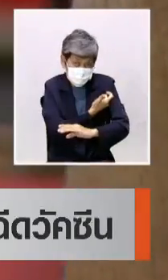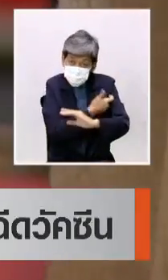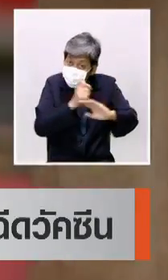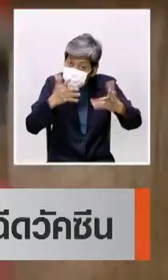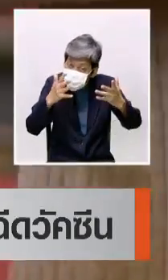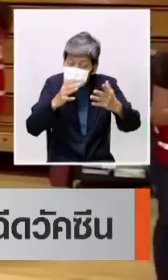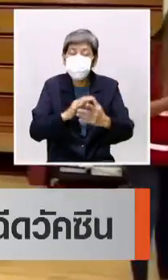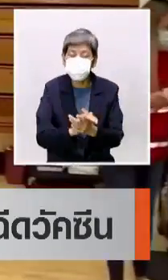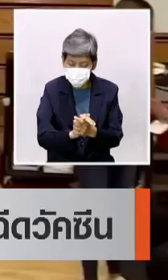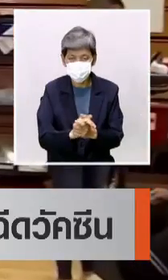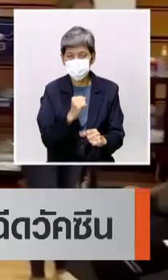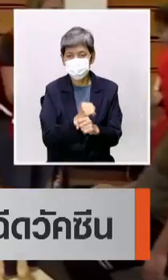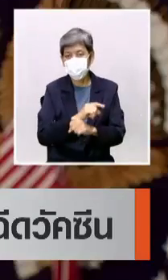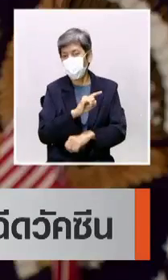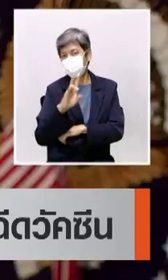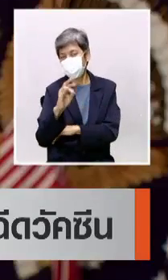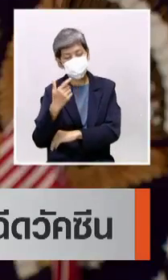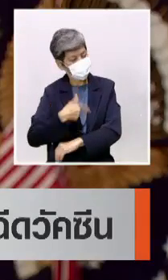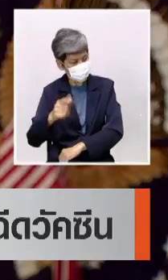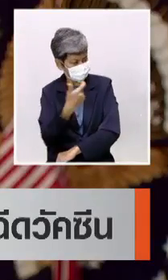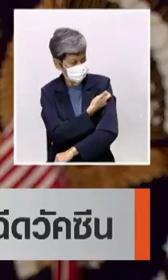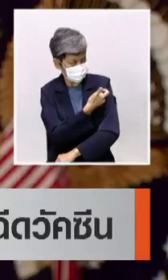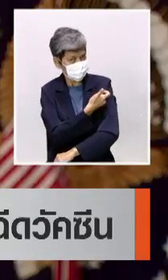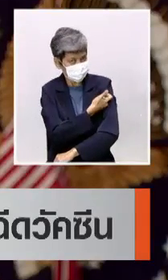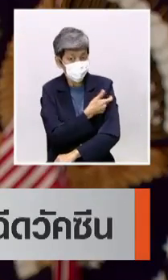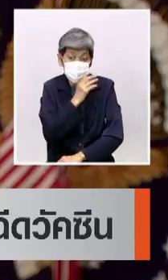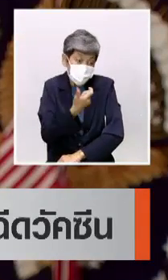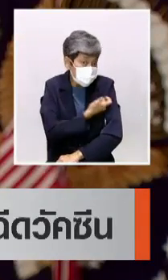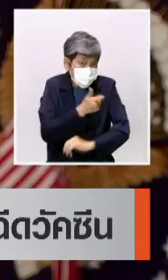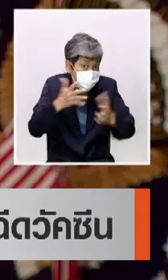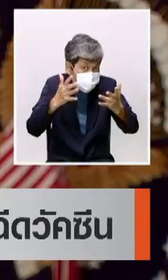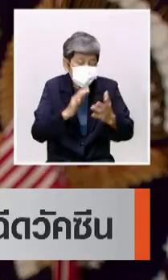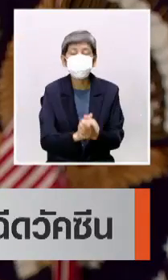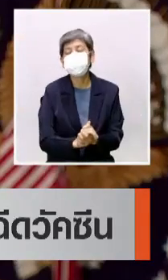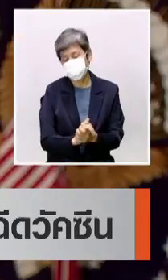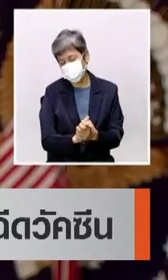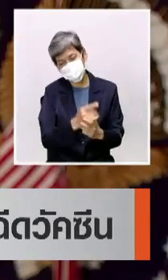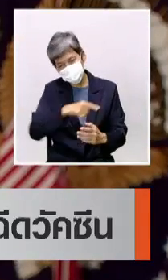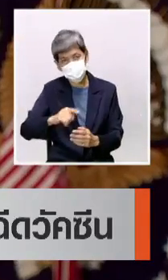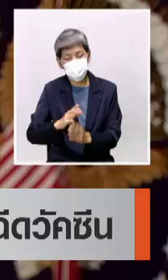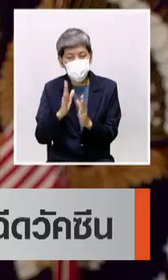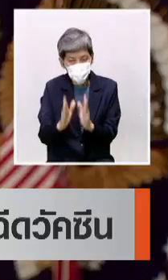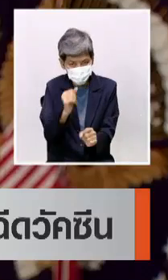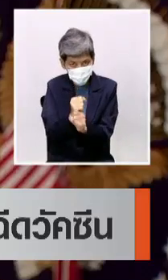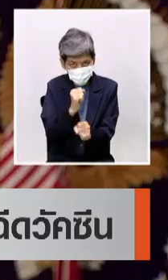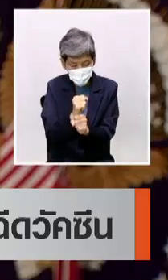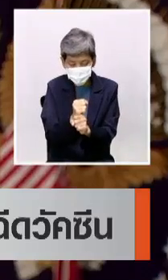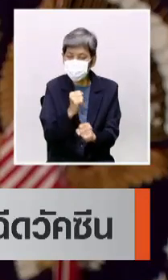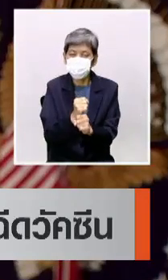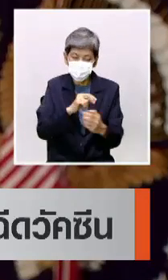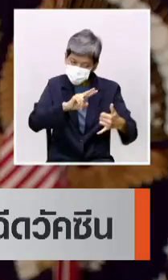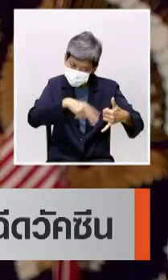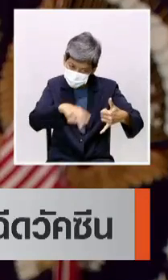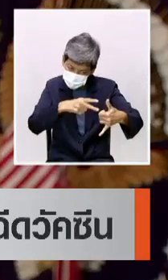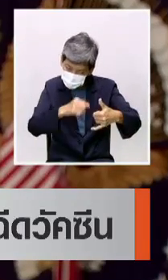างโดยมีเวลา75วันให้ไปฉีดวัคซีนซะถ้าไม่ทำตามจะถูกรายงานไปยังฝ่ายบุคคลจากนั้นก็จะถูกตรวจ